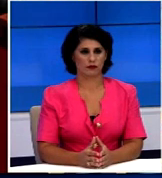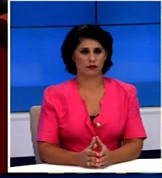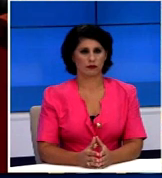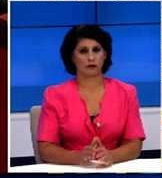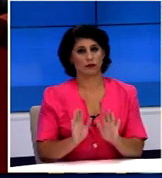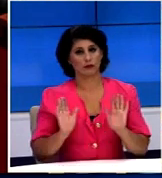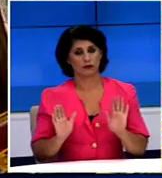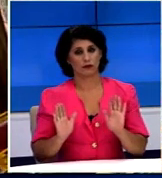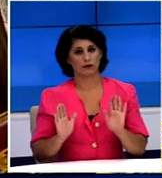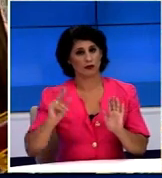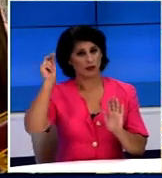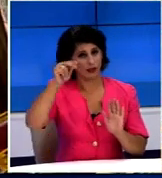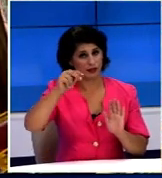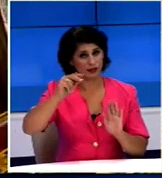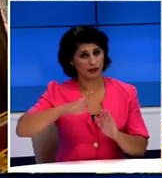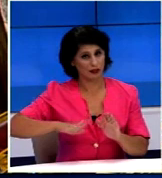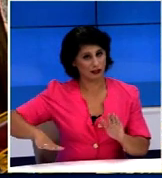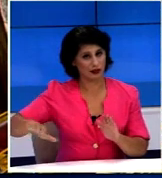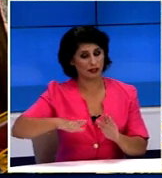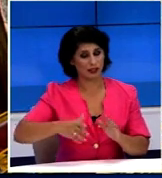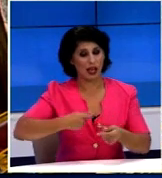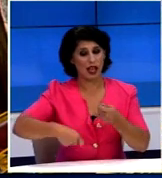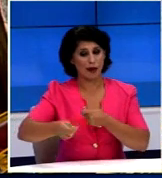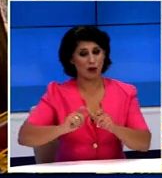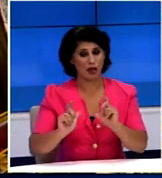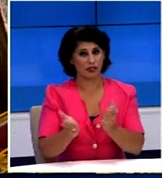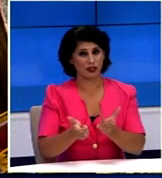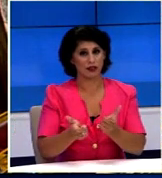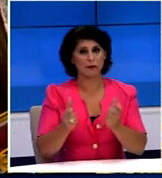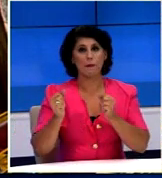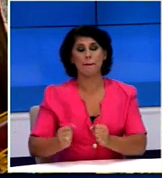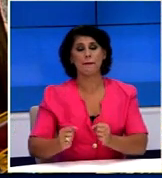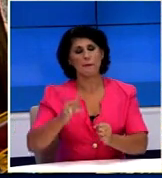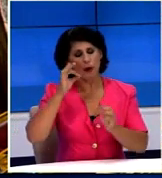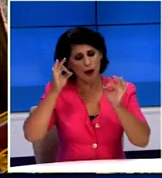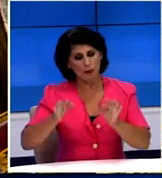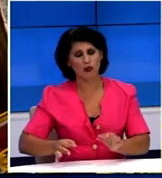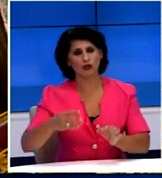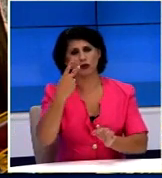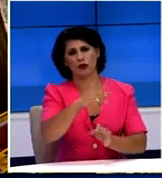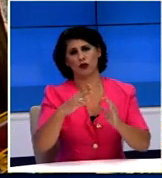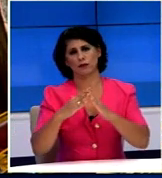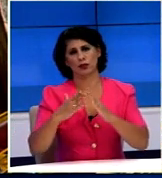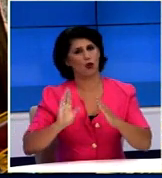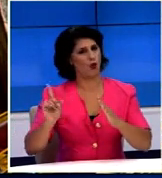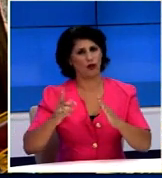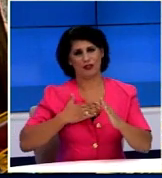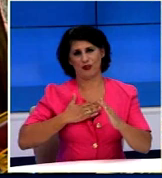Άλλωστε οι πατριδοκάπηλοι και οι έμποροι του εθνικισμού κατοικούν αποκλειστικά στο δικό σας σπίτι, όχι στο δικό